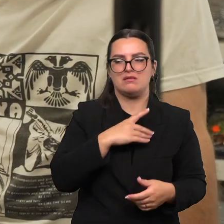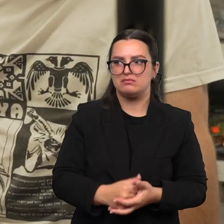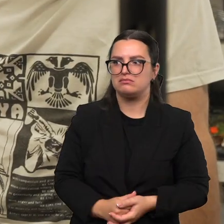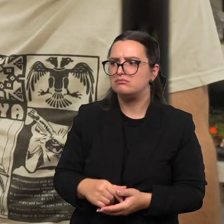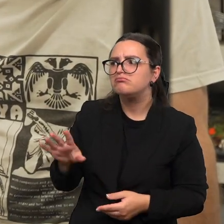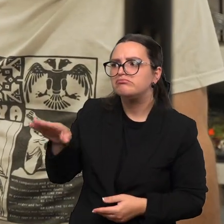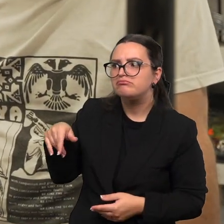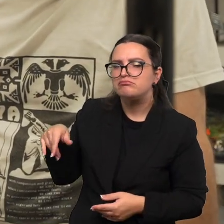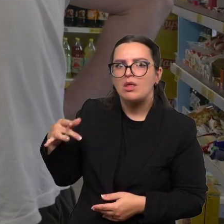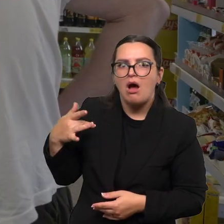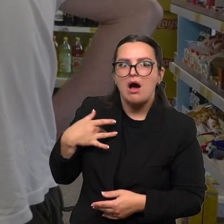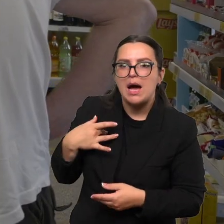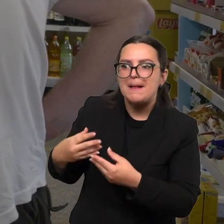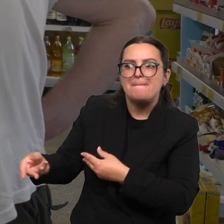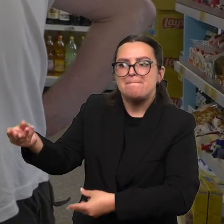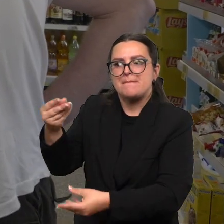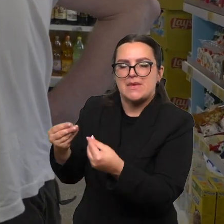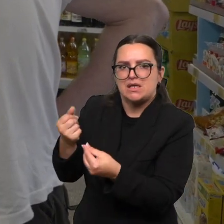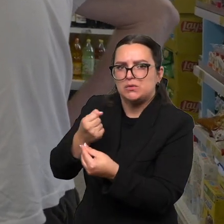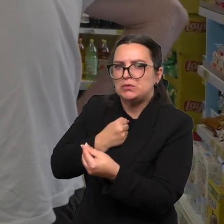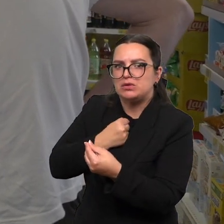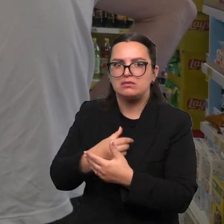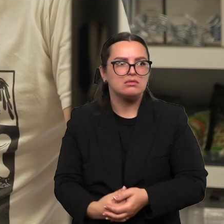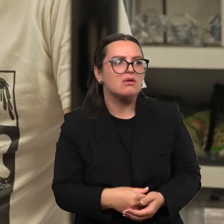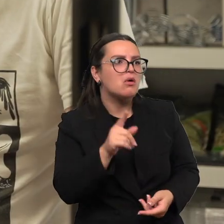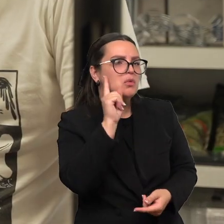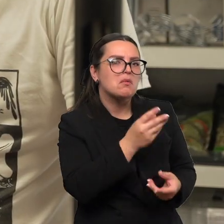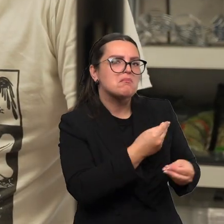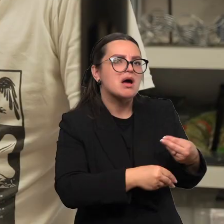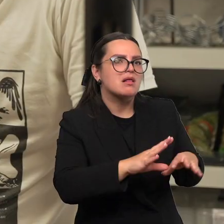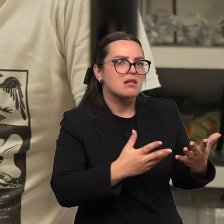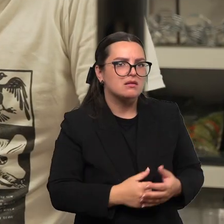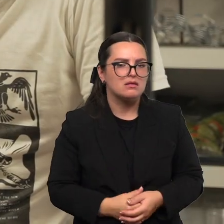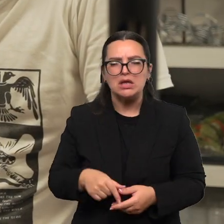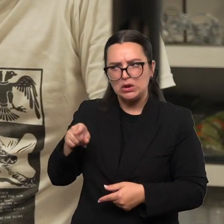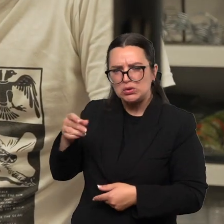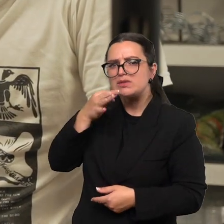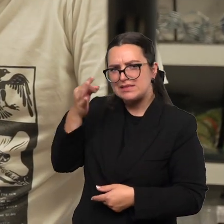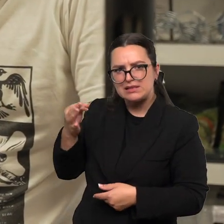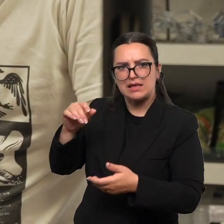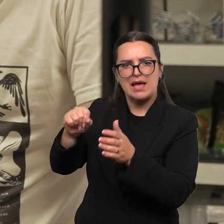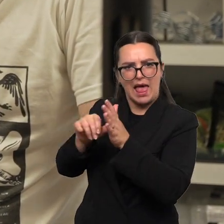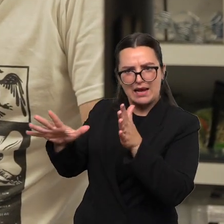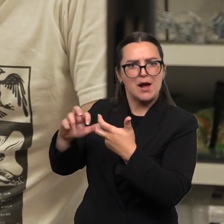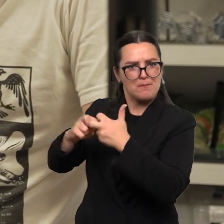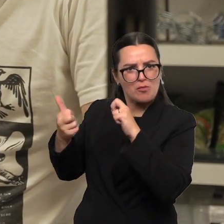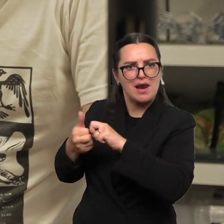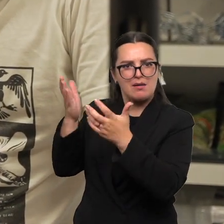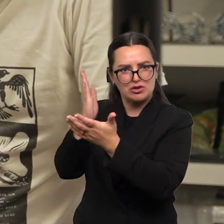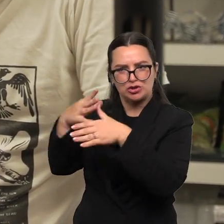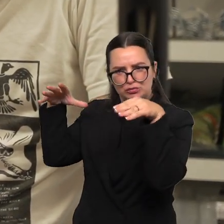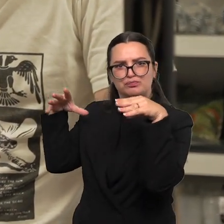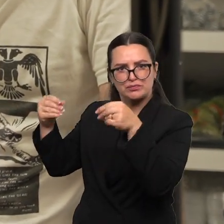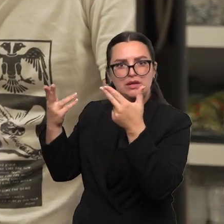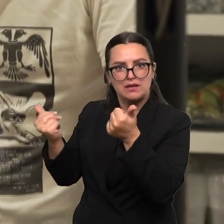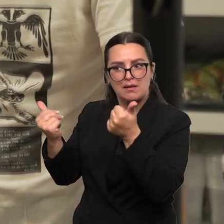nors mainams? O žiūrim, ką mainysit? Pažiūrėkit, sakėt, su elektra, ar ne, yra problemų. Yra. Mes,